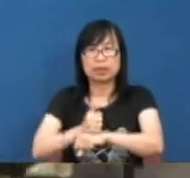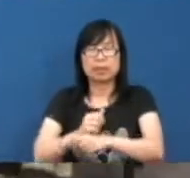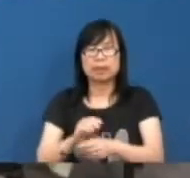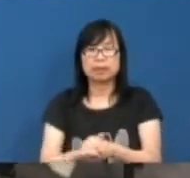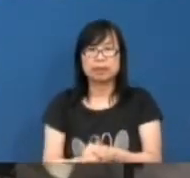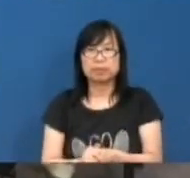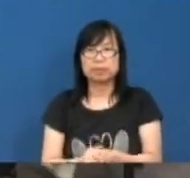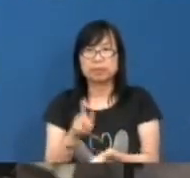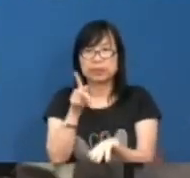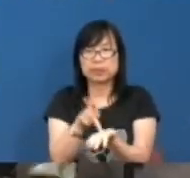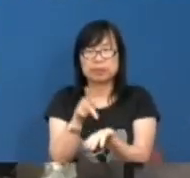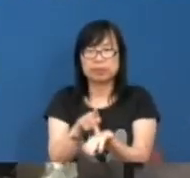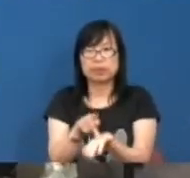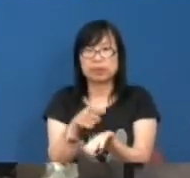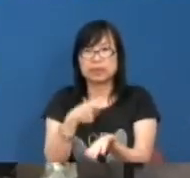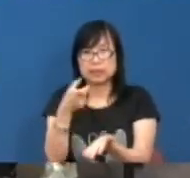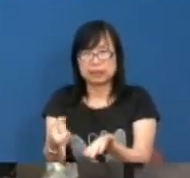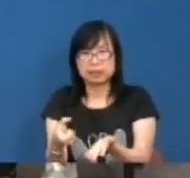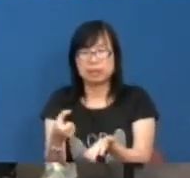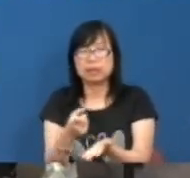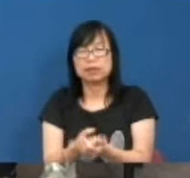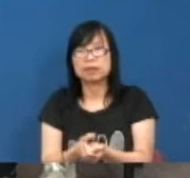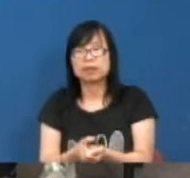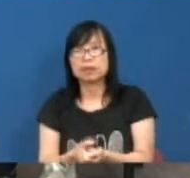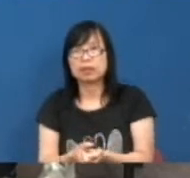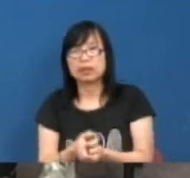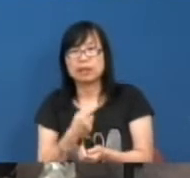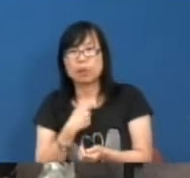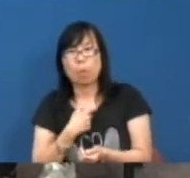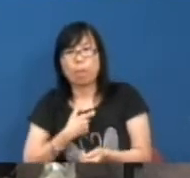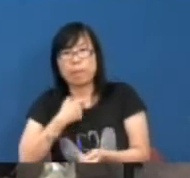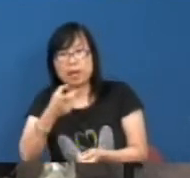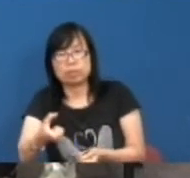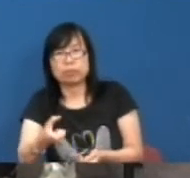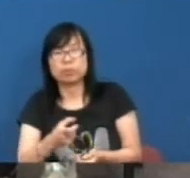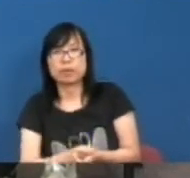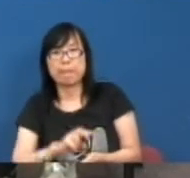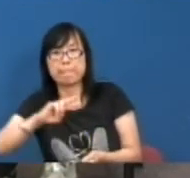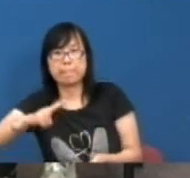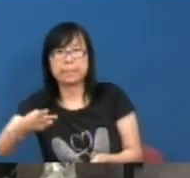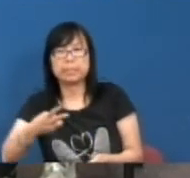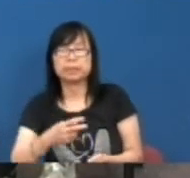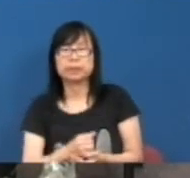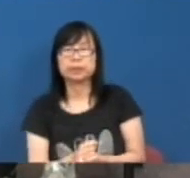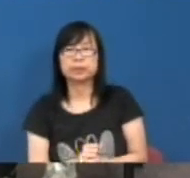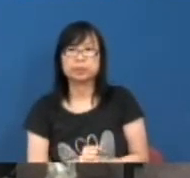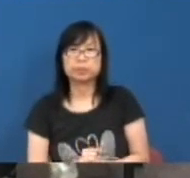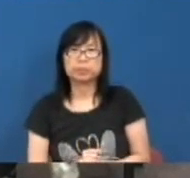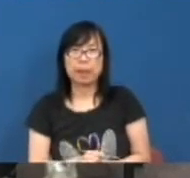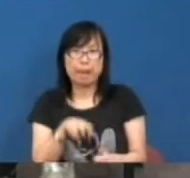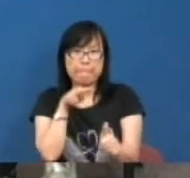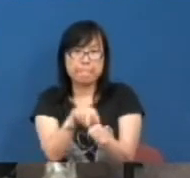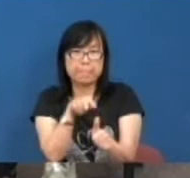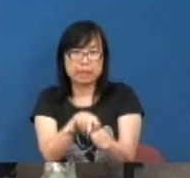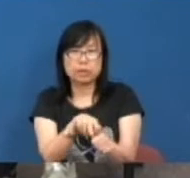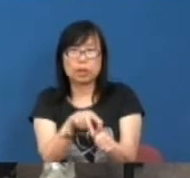咧，即係借咗貸款嗰啲樓物業貸款嘅咧，就係還錢啊咁樣，變相咧就即係逼到唔